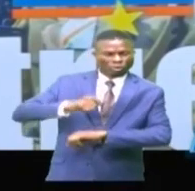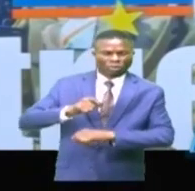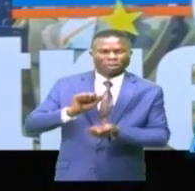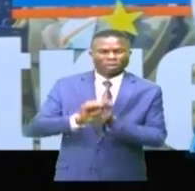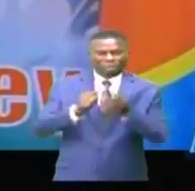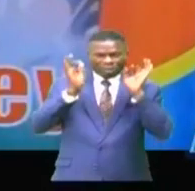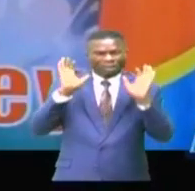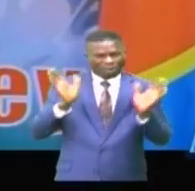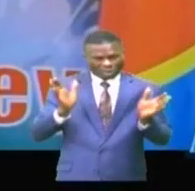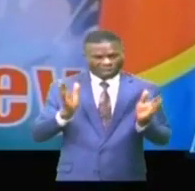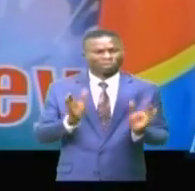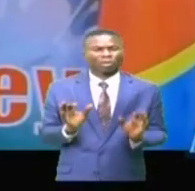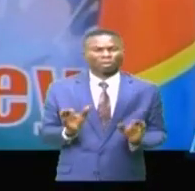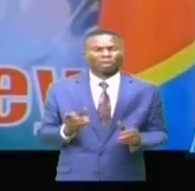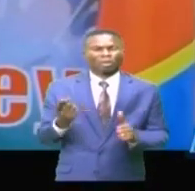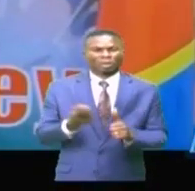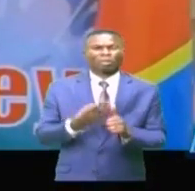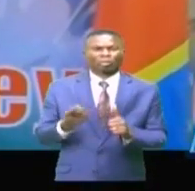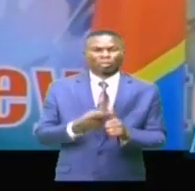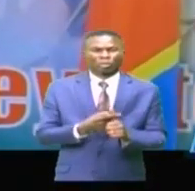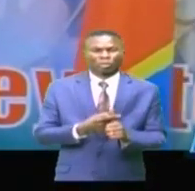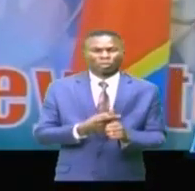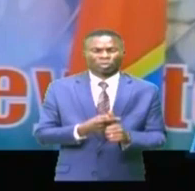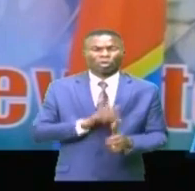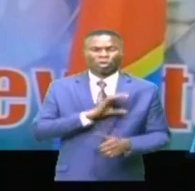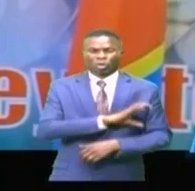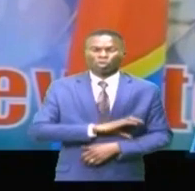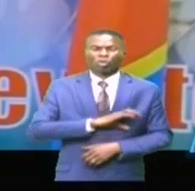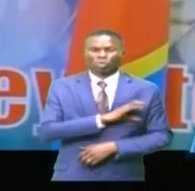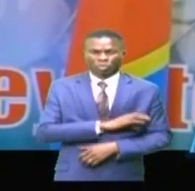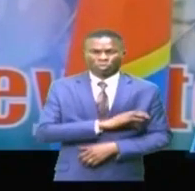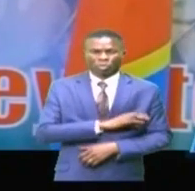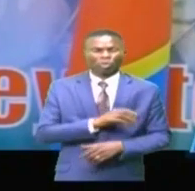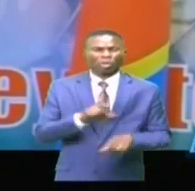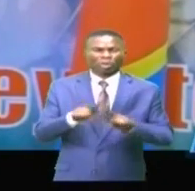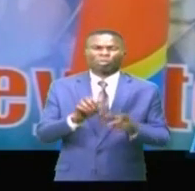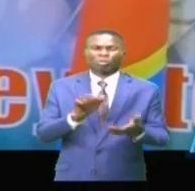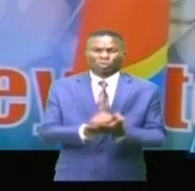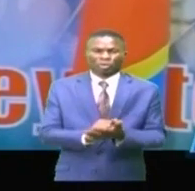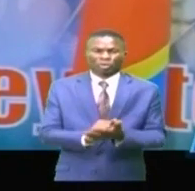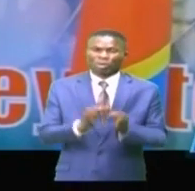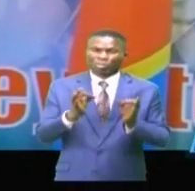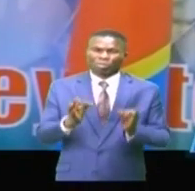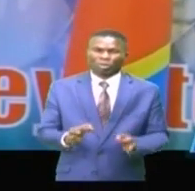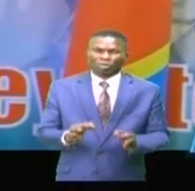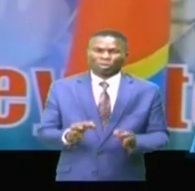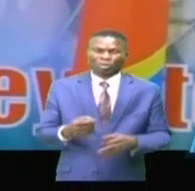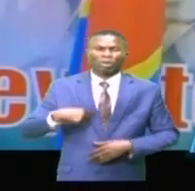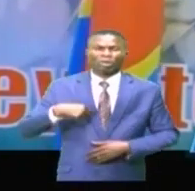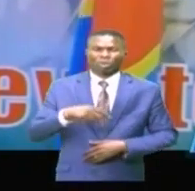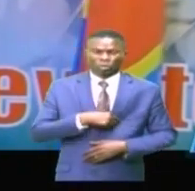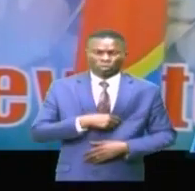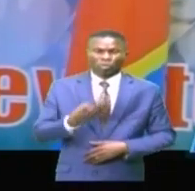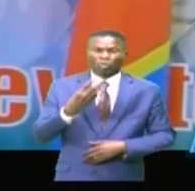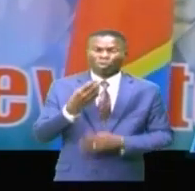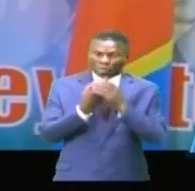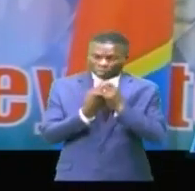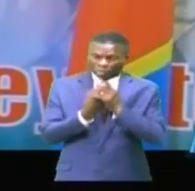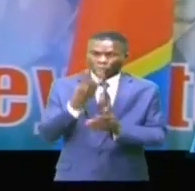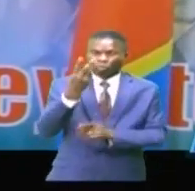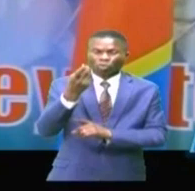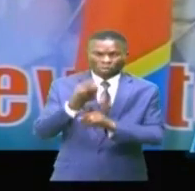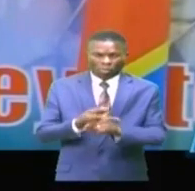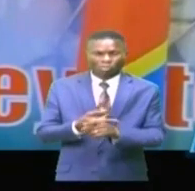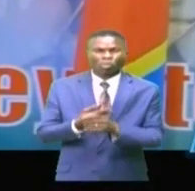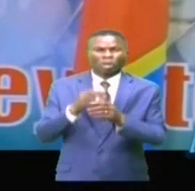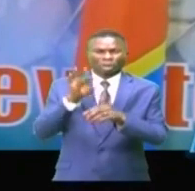dangereux d'avoir une attitude de cette nature à un moment où nous sommes à trois mois des échéances qui sont